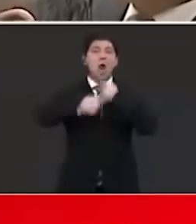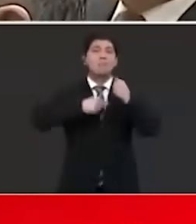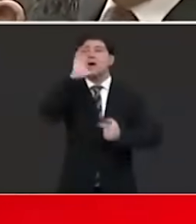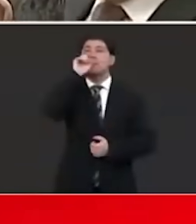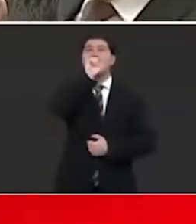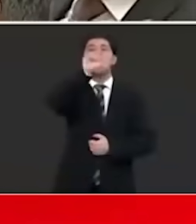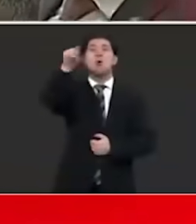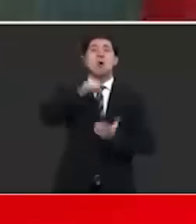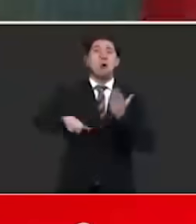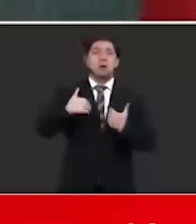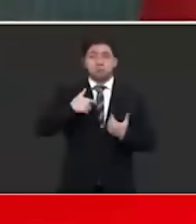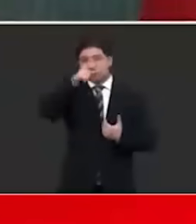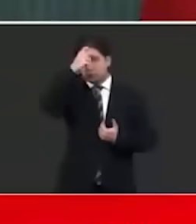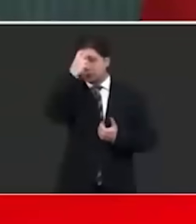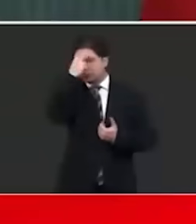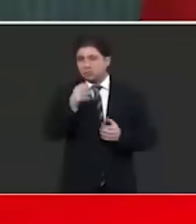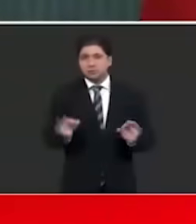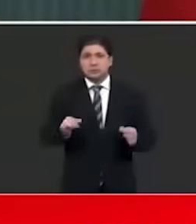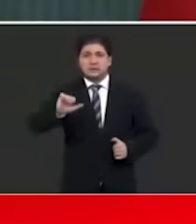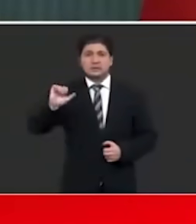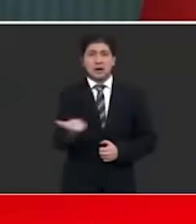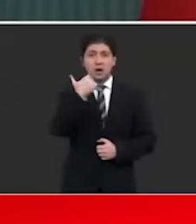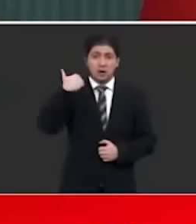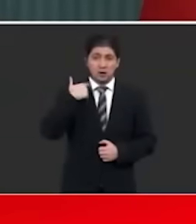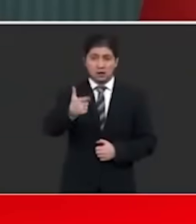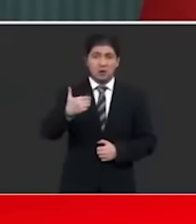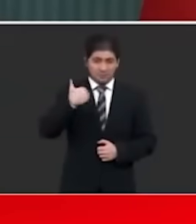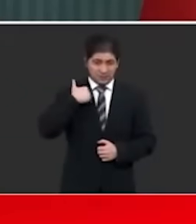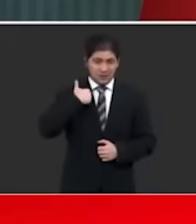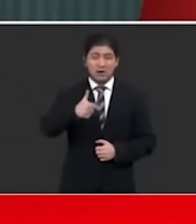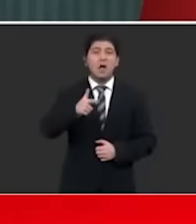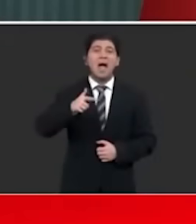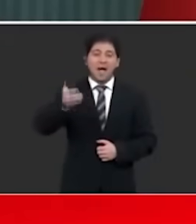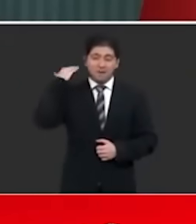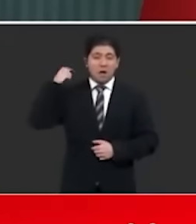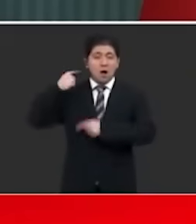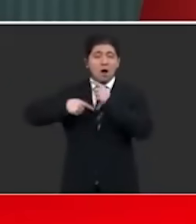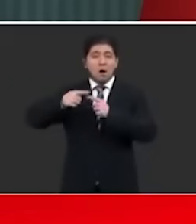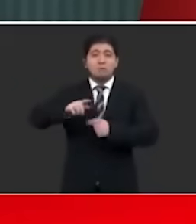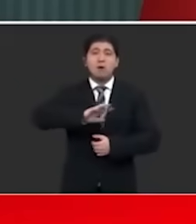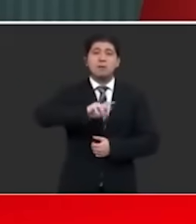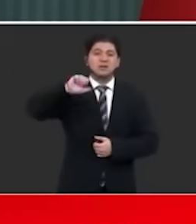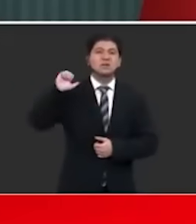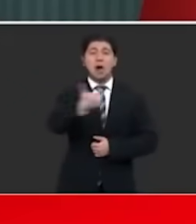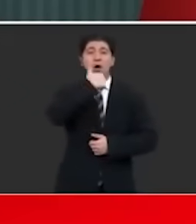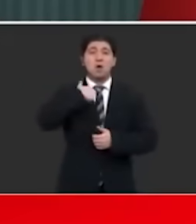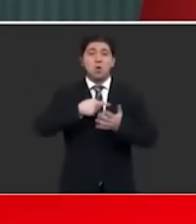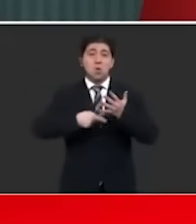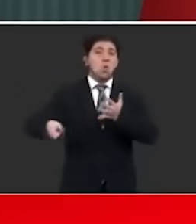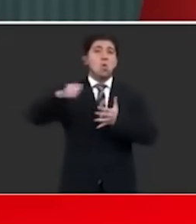yönelik hassasiyeti zirveye bizim dönemimizde çıkmıştır.